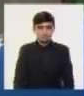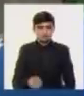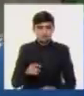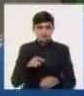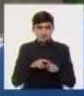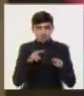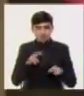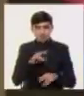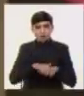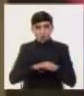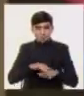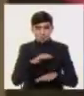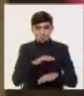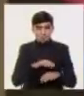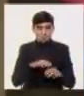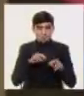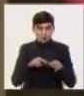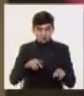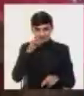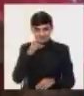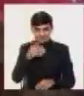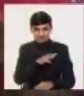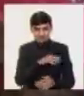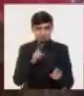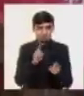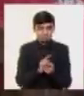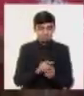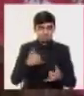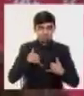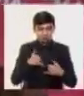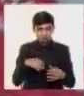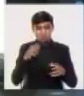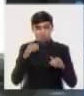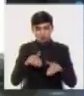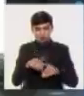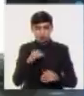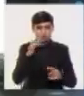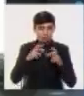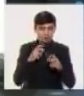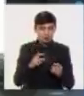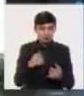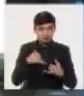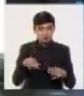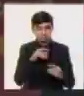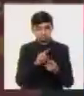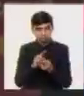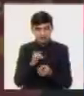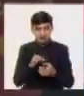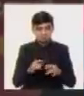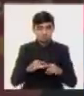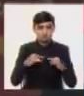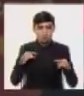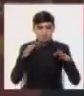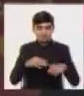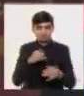Представители Народной партии Казахстана сегодня встретились с преподавателями школ, колледжей и университетов. За круглым столом они обсудили